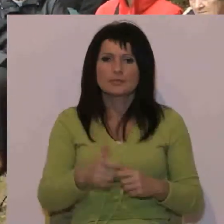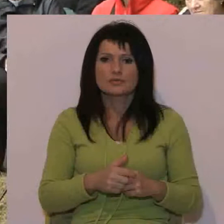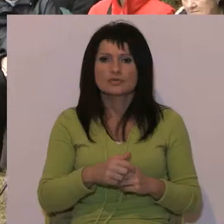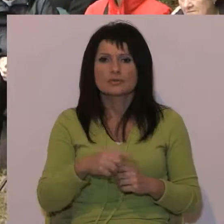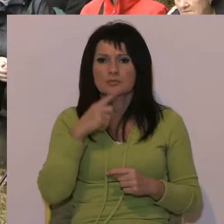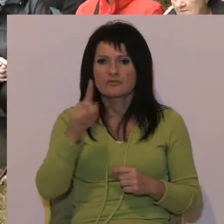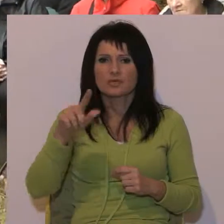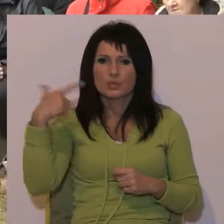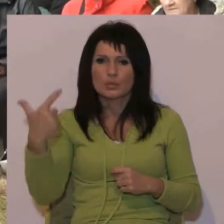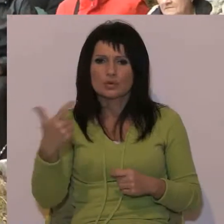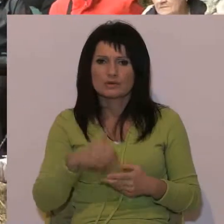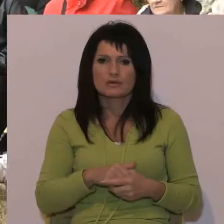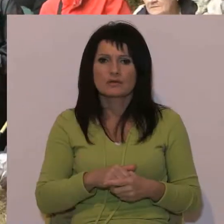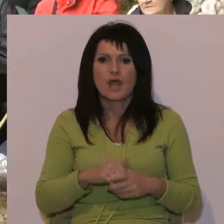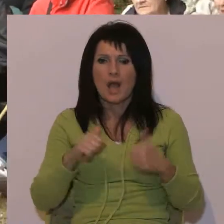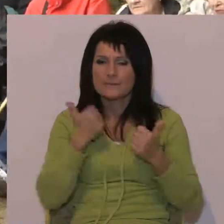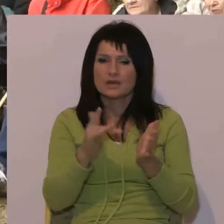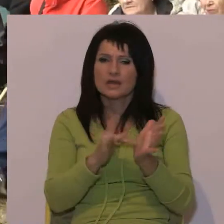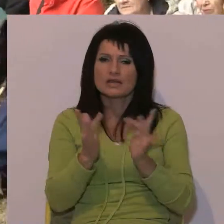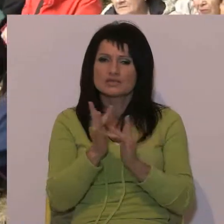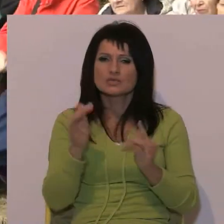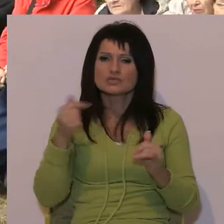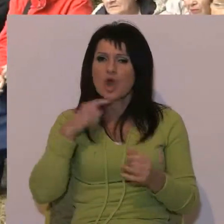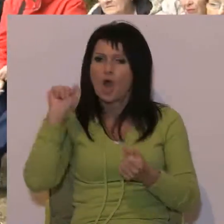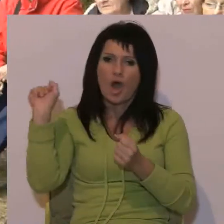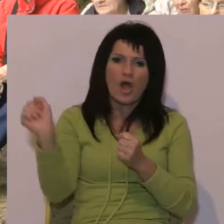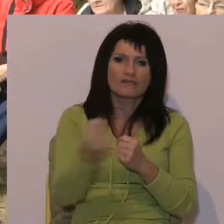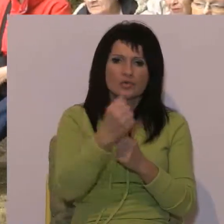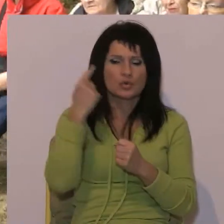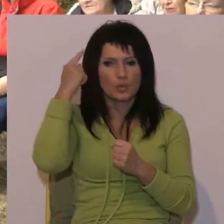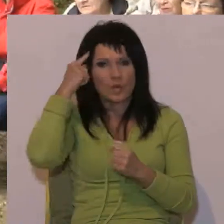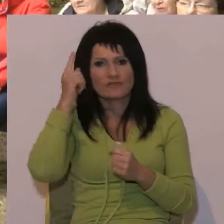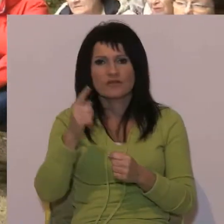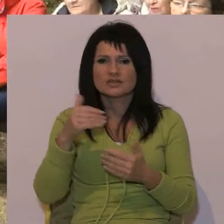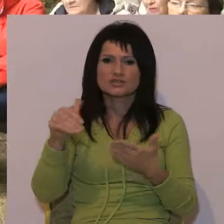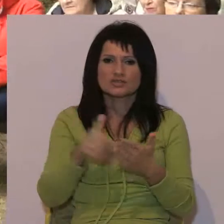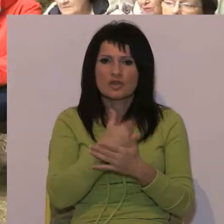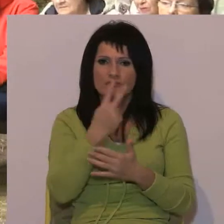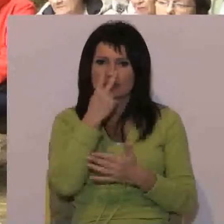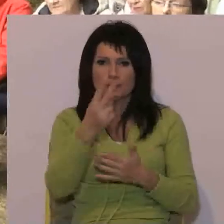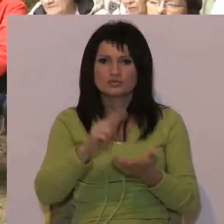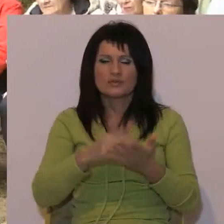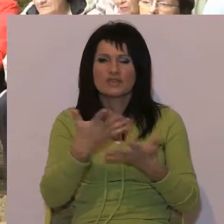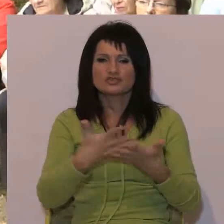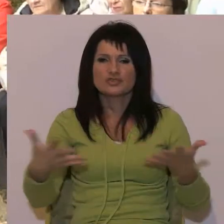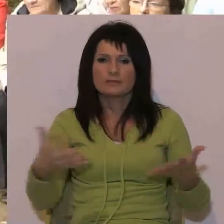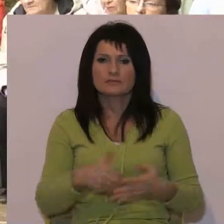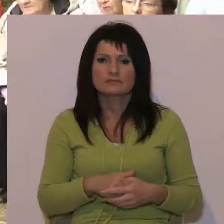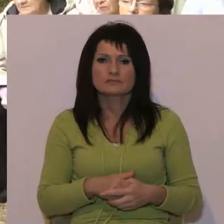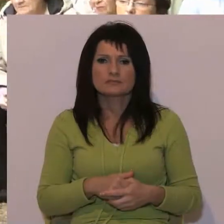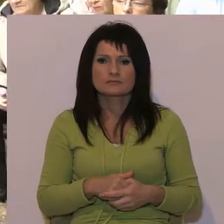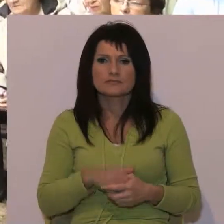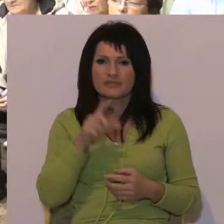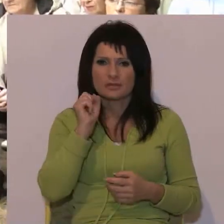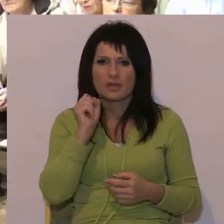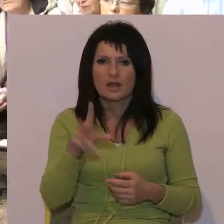powiedział ten drugi, aby Chrystus odwrócił głowę i znowu spojrzał na ziemię.